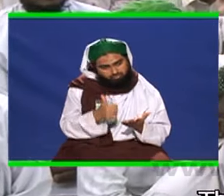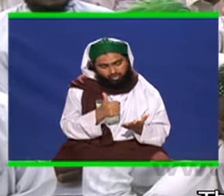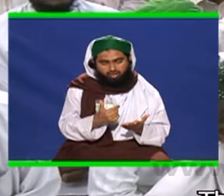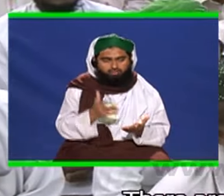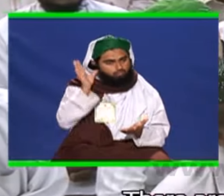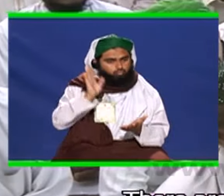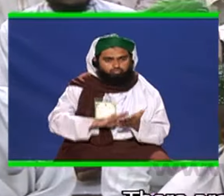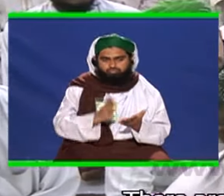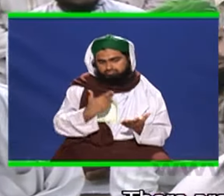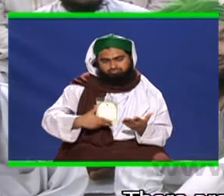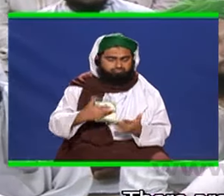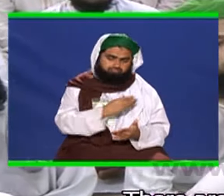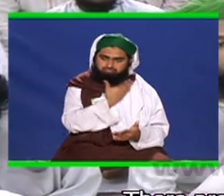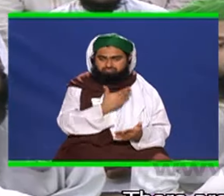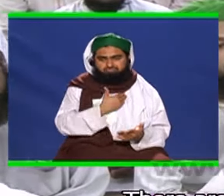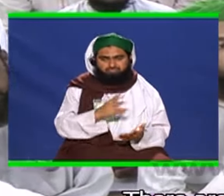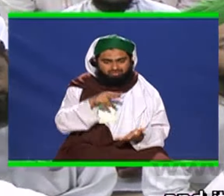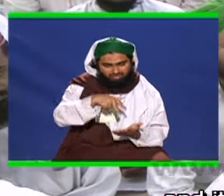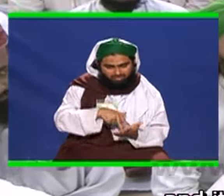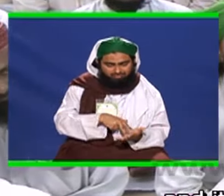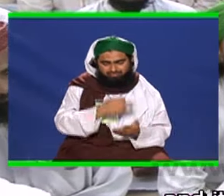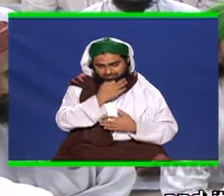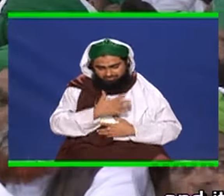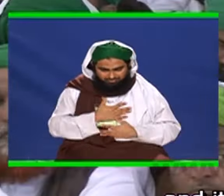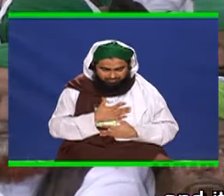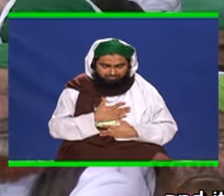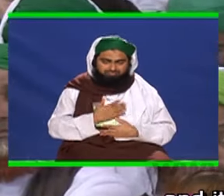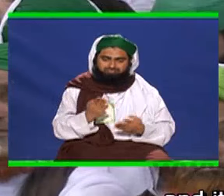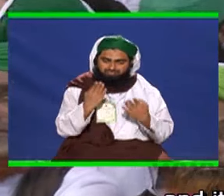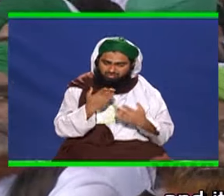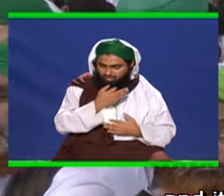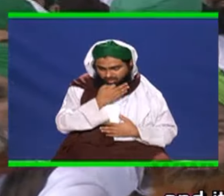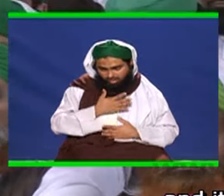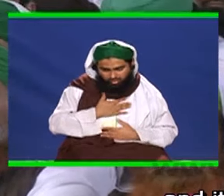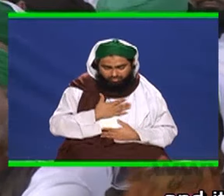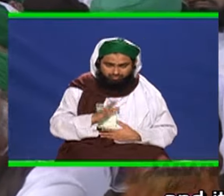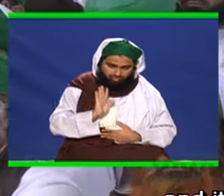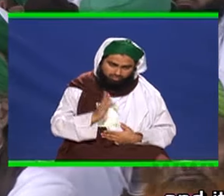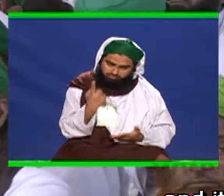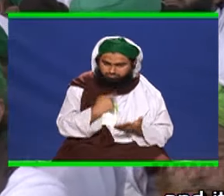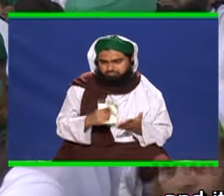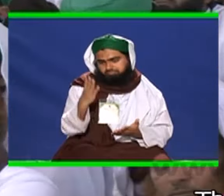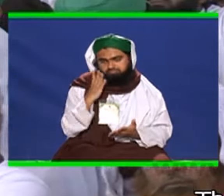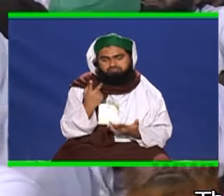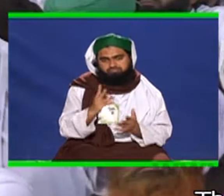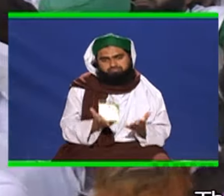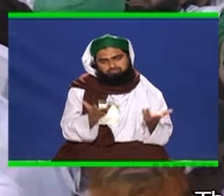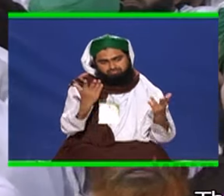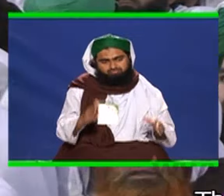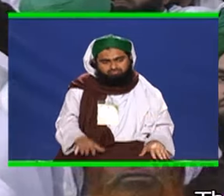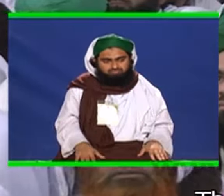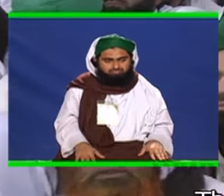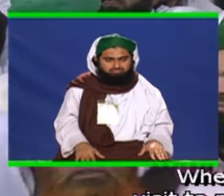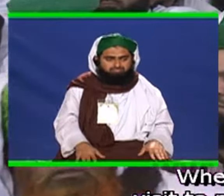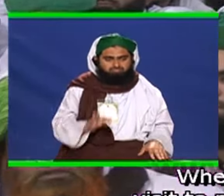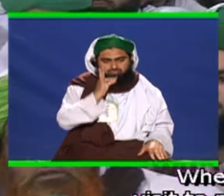نہیں ہے تو طرح طرح کے عزت دینے کے طریقے ہیں. ہم لوگ کھڑے ہو جاتے ہیں, اس کے مطلب تعظیم کرتے ہیں, جس طرح بھی مرض. تو یہ سب منع نہیں